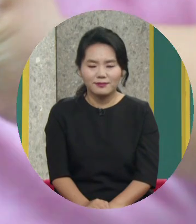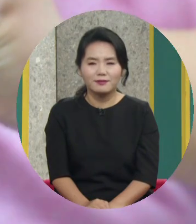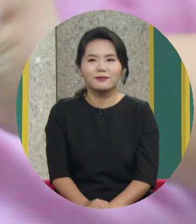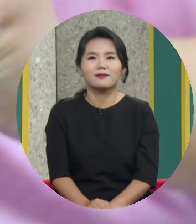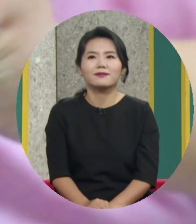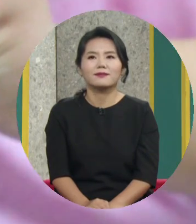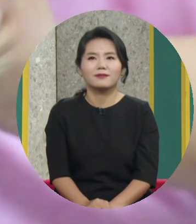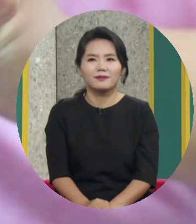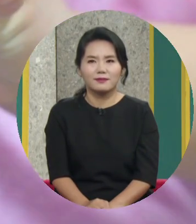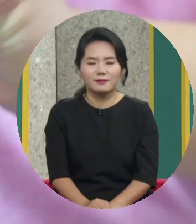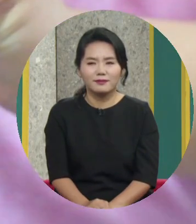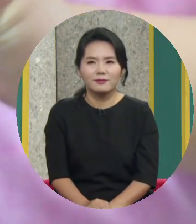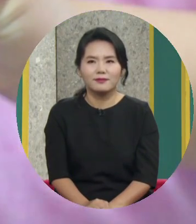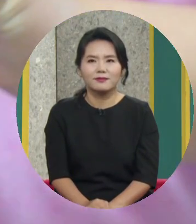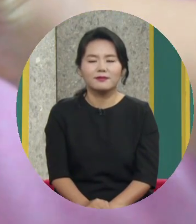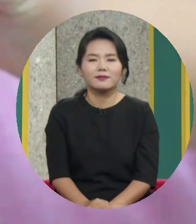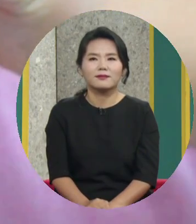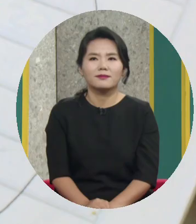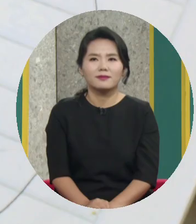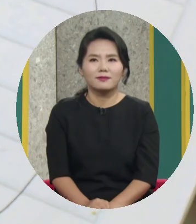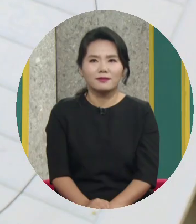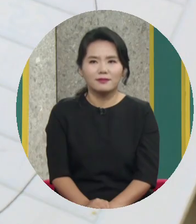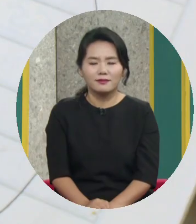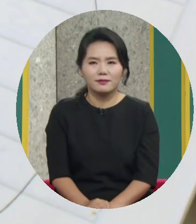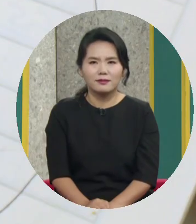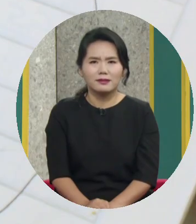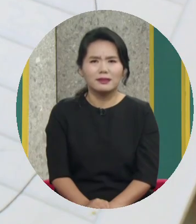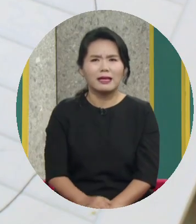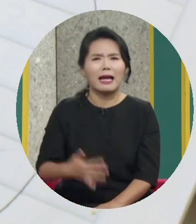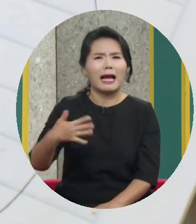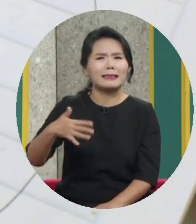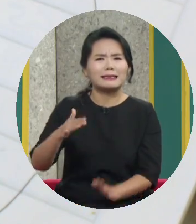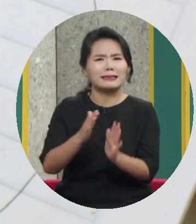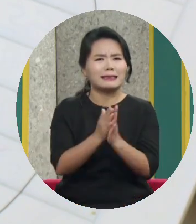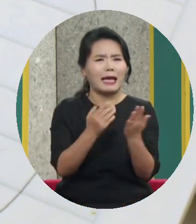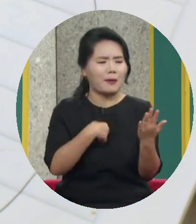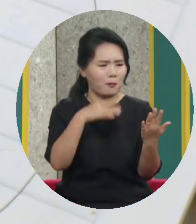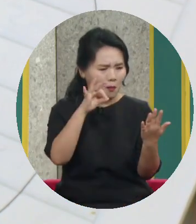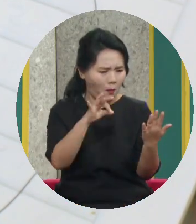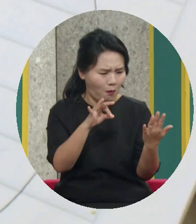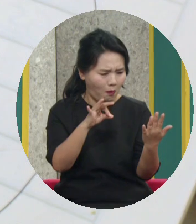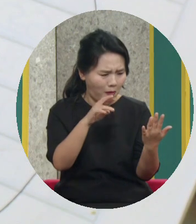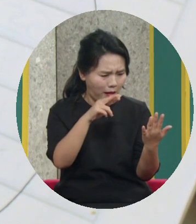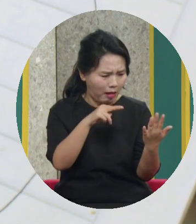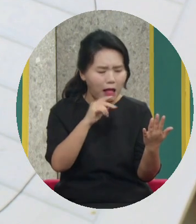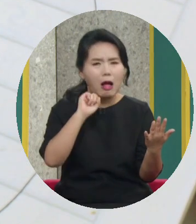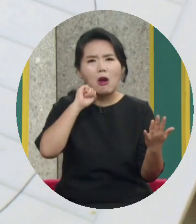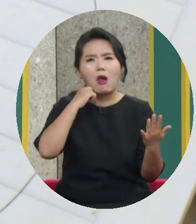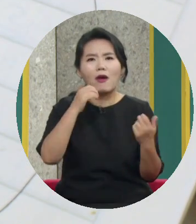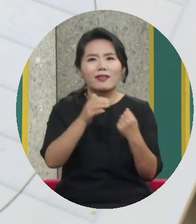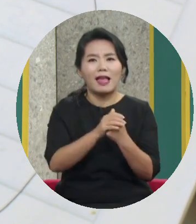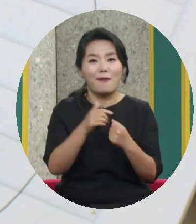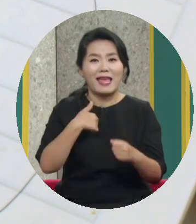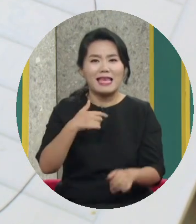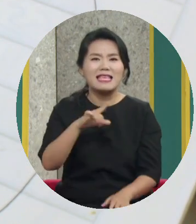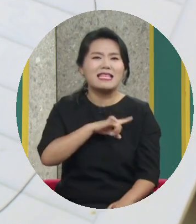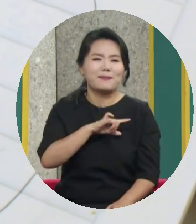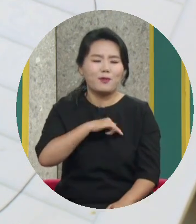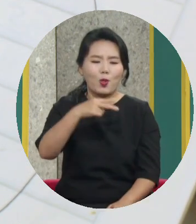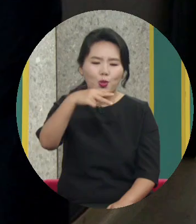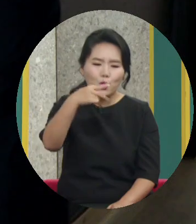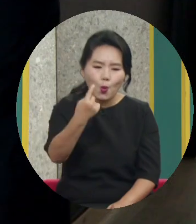솔. 시. 그렇지. 아직 악보를 읽지 못하기 때문에 게으름으로 곡을 익히고